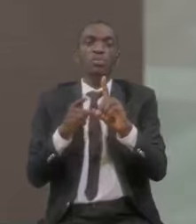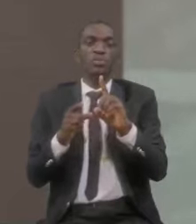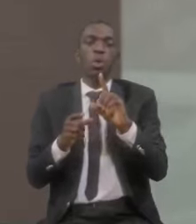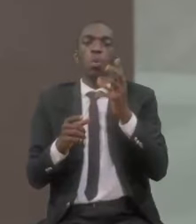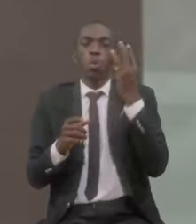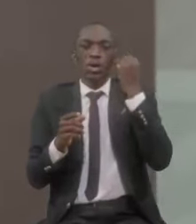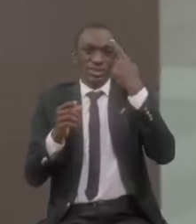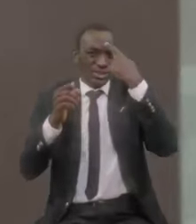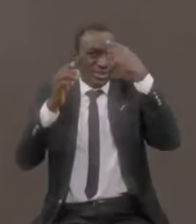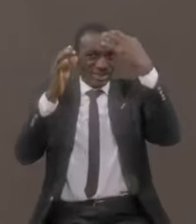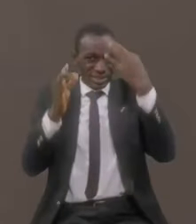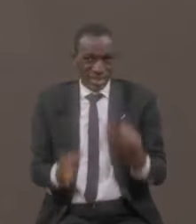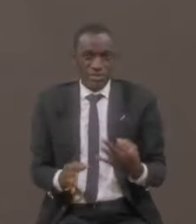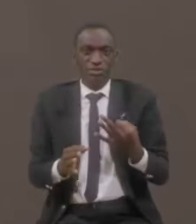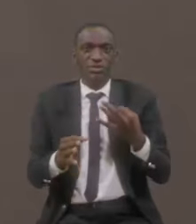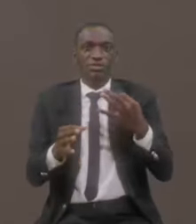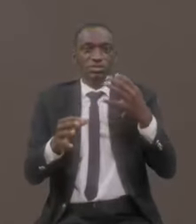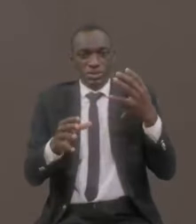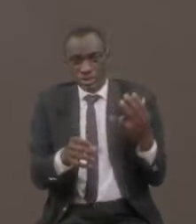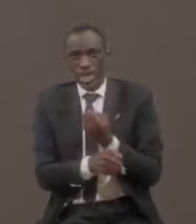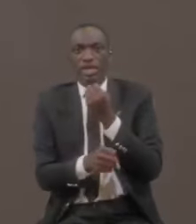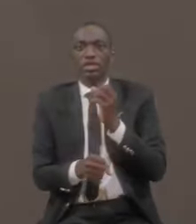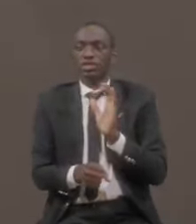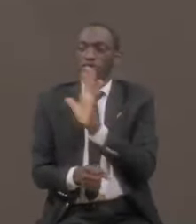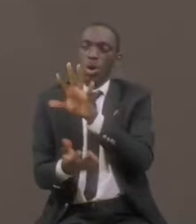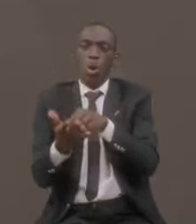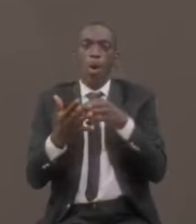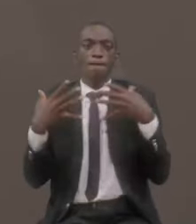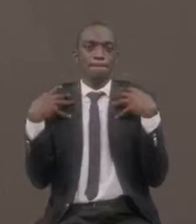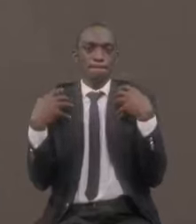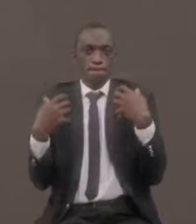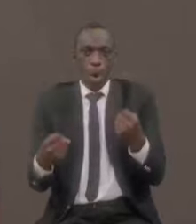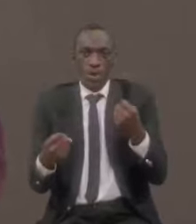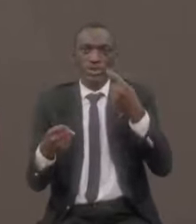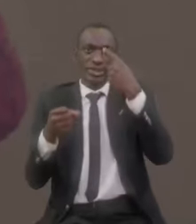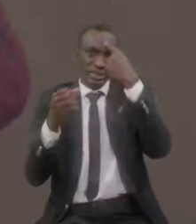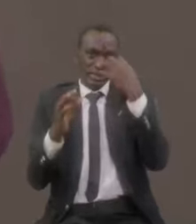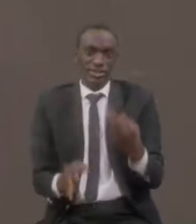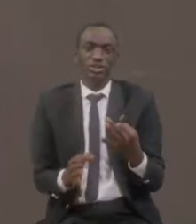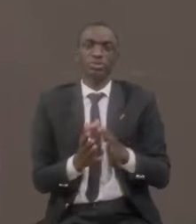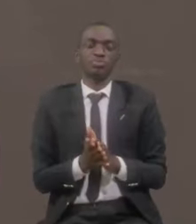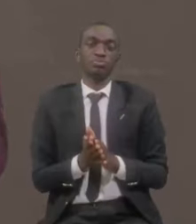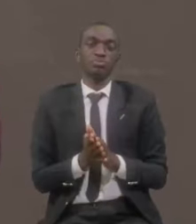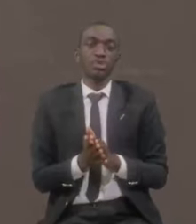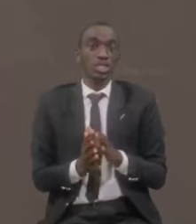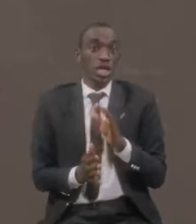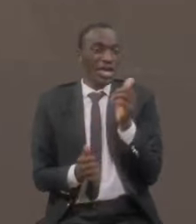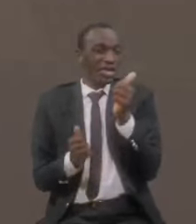décisions courageuses. Chaque décision doit être courageuse. Si elle n'est pas